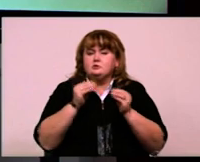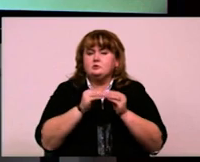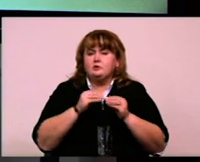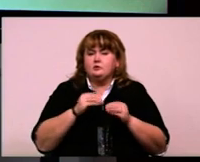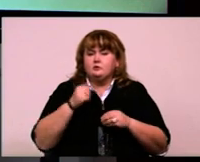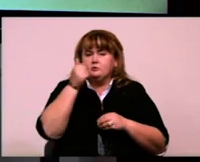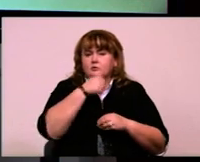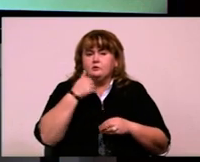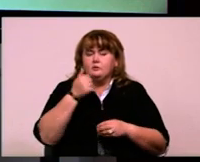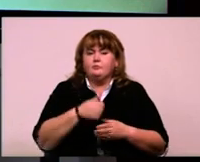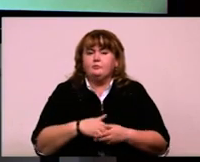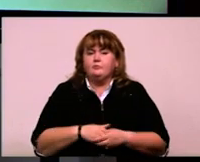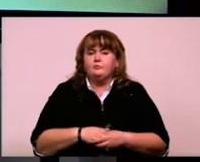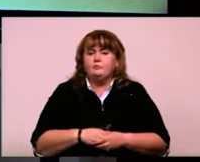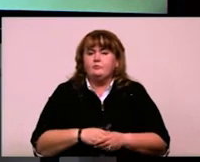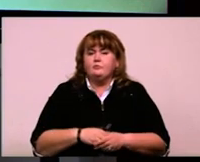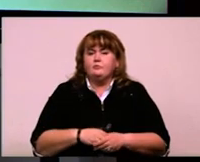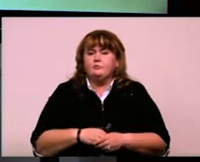1910 года.